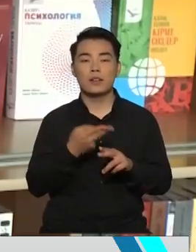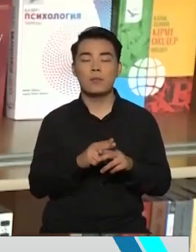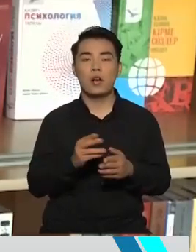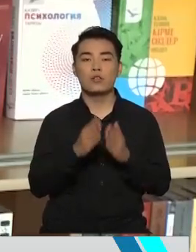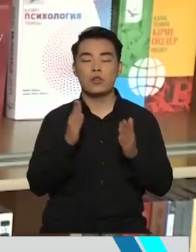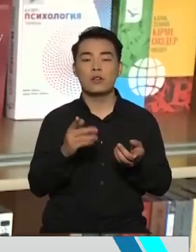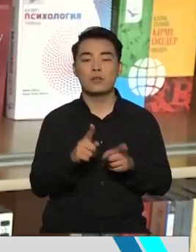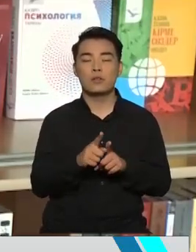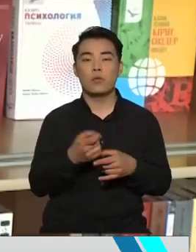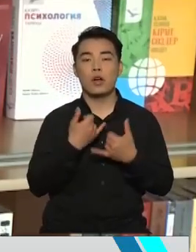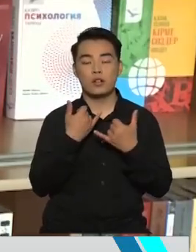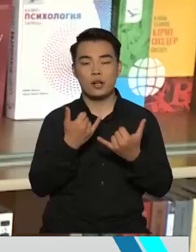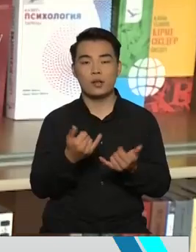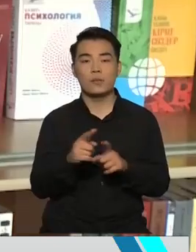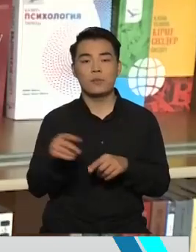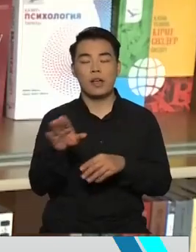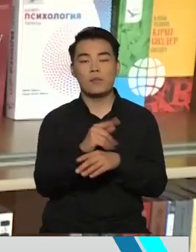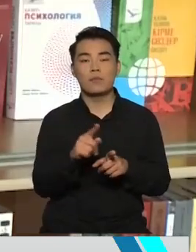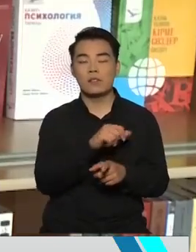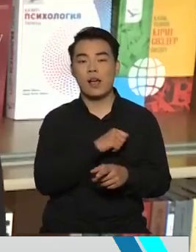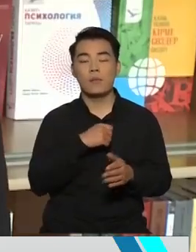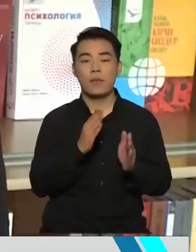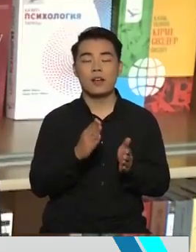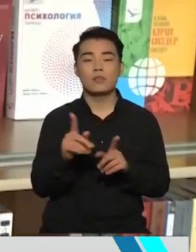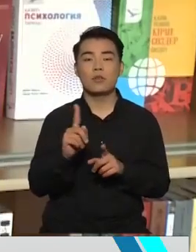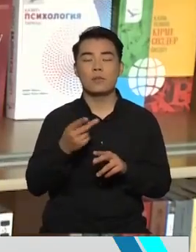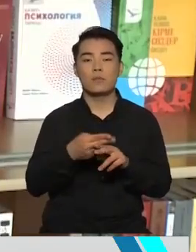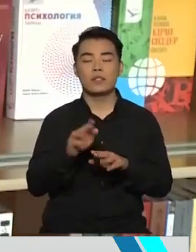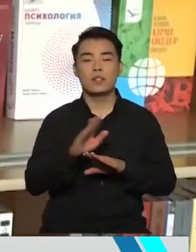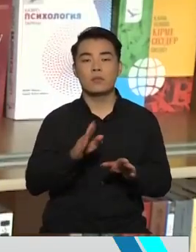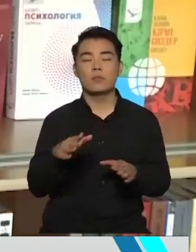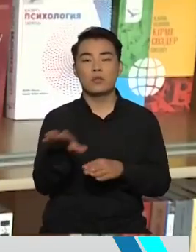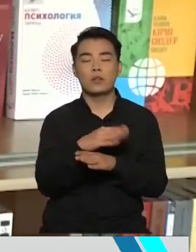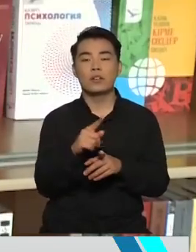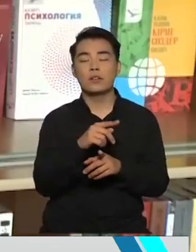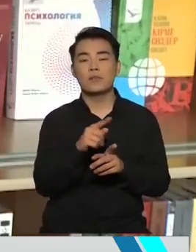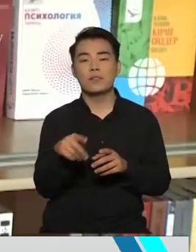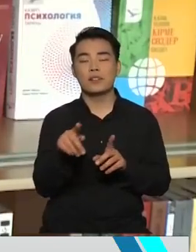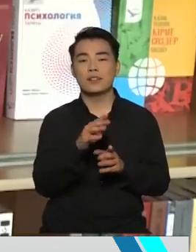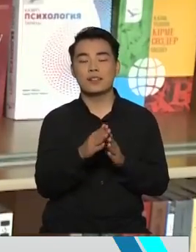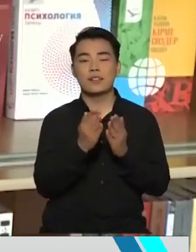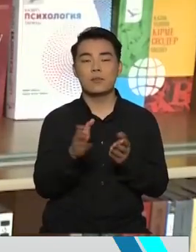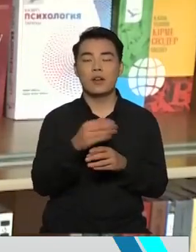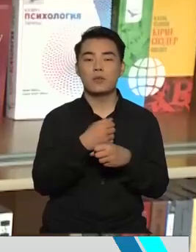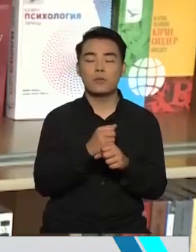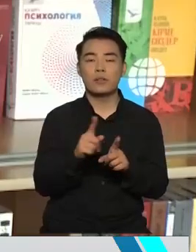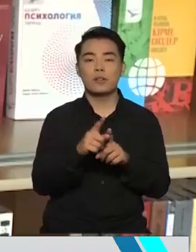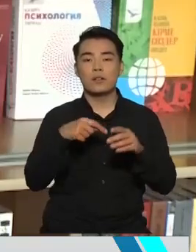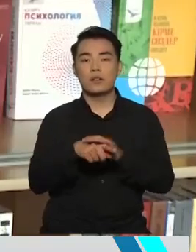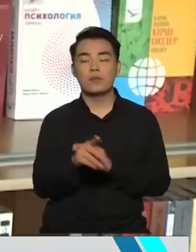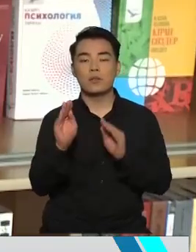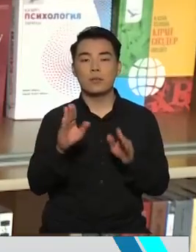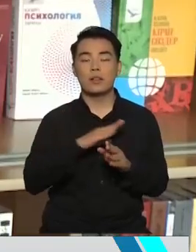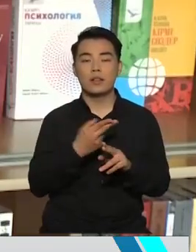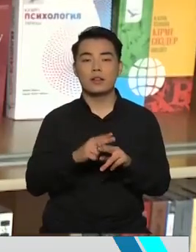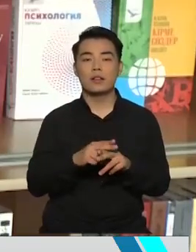честь, потому что мы так полагаем, что немногие книги по социально-гуманитарным наукам опубликованы вот в